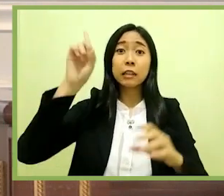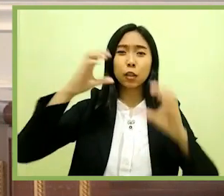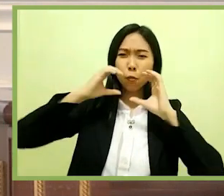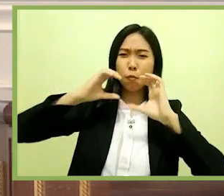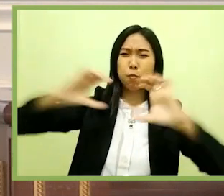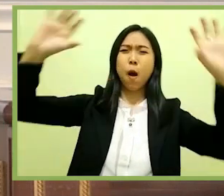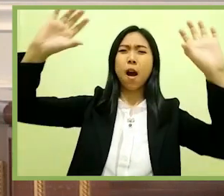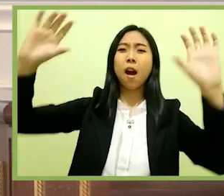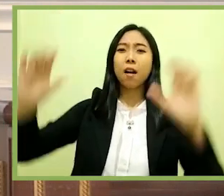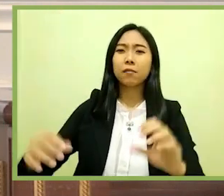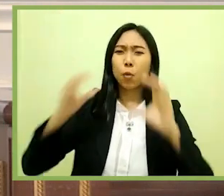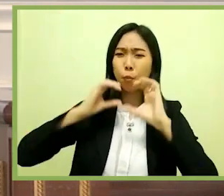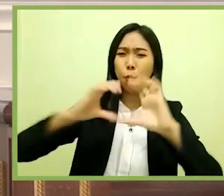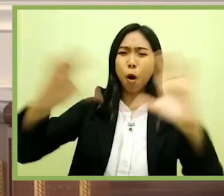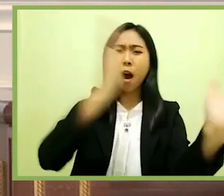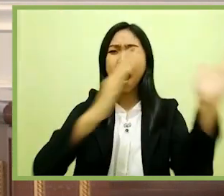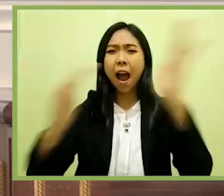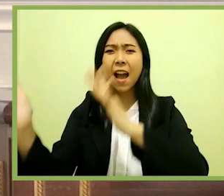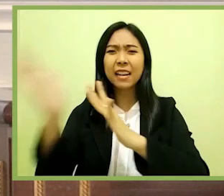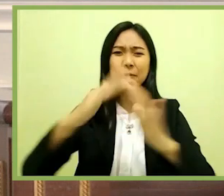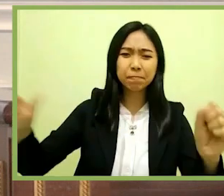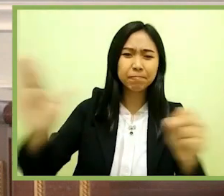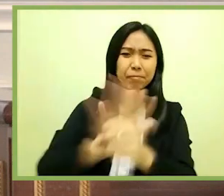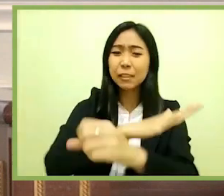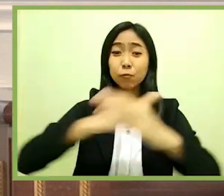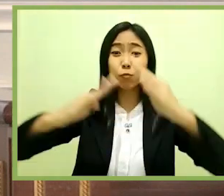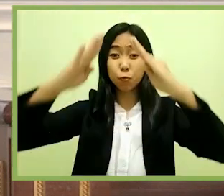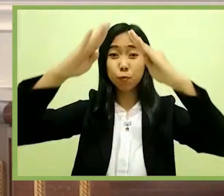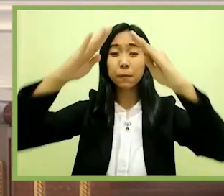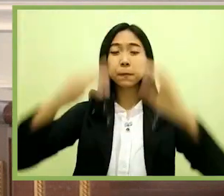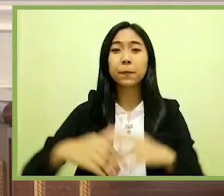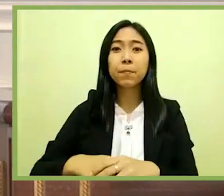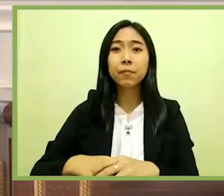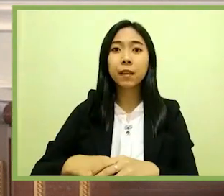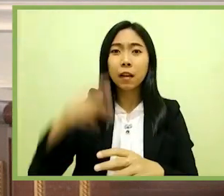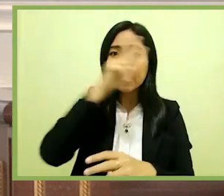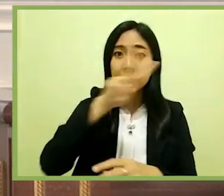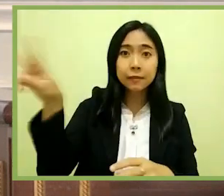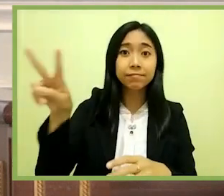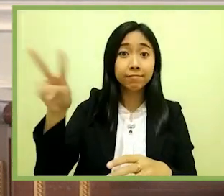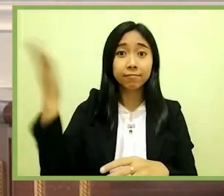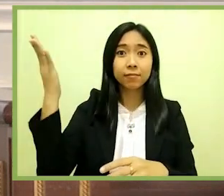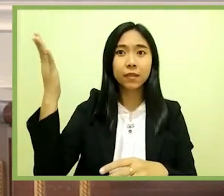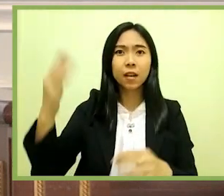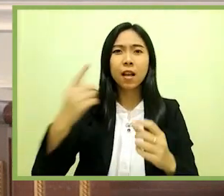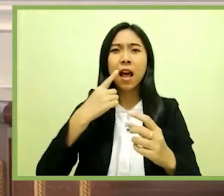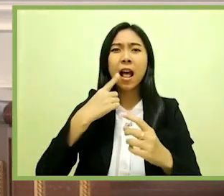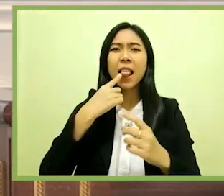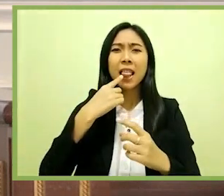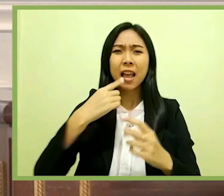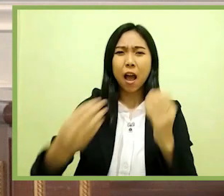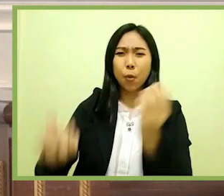tiupan angin keras yang memenuhi seluruh rumah di mana mereka duduk. Dan tampaklah kepada mereka lidah-lidah seperti nyala api